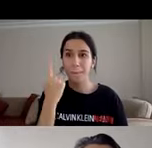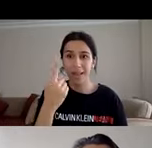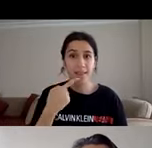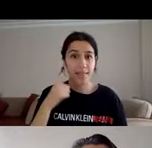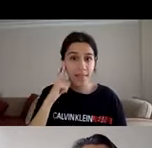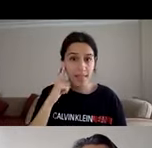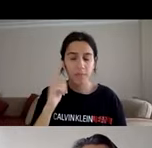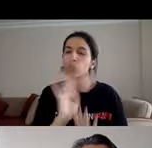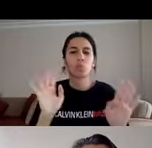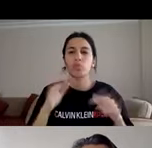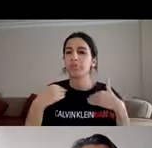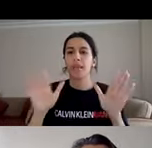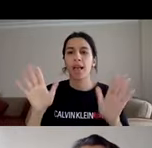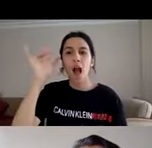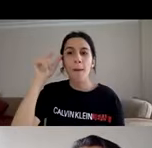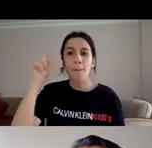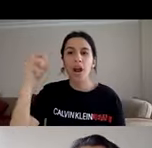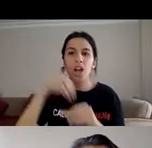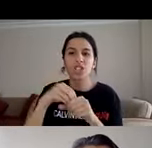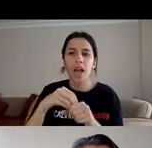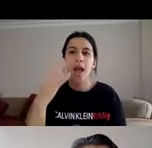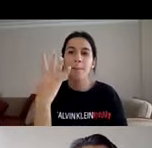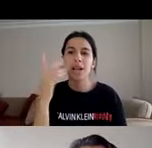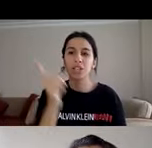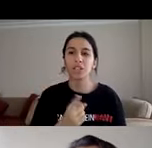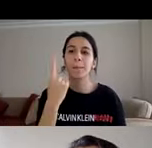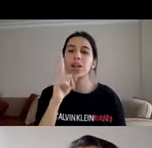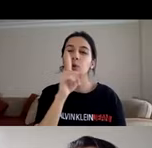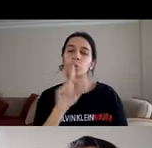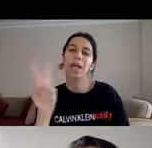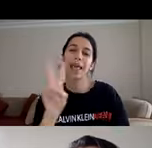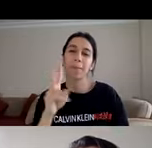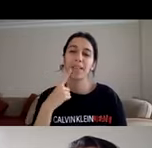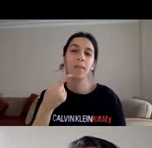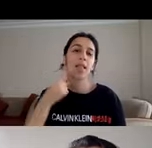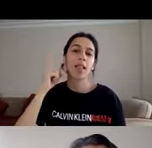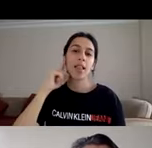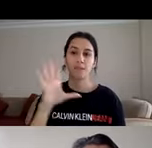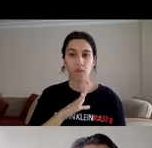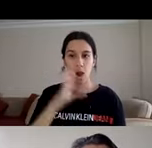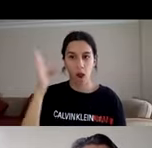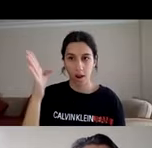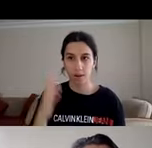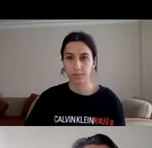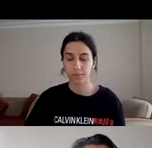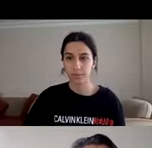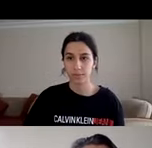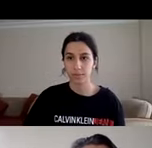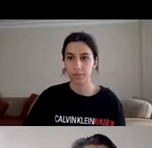değil. Amerikan nüfusunun sadece 1/5, %20'si işitme kaybından muzdarip.